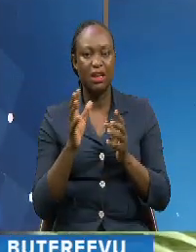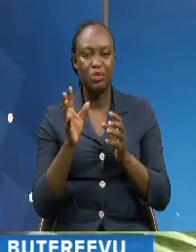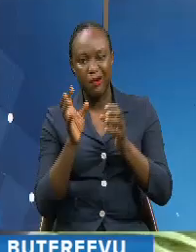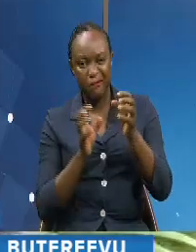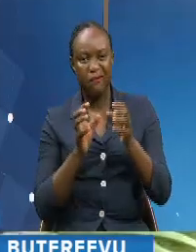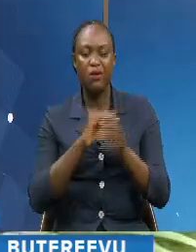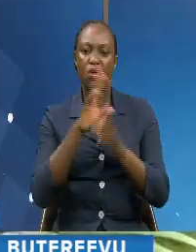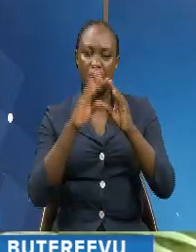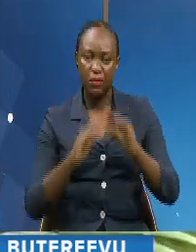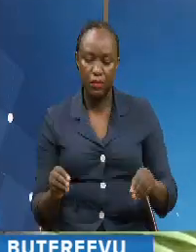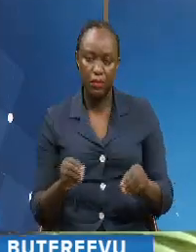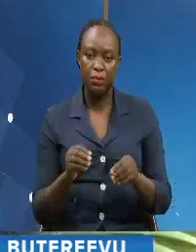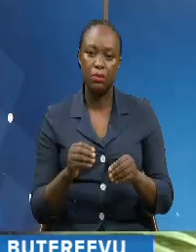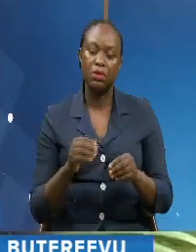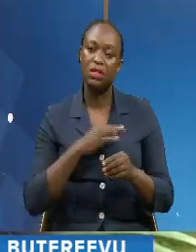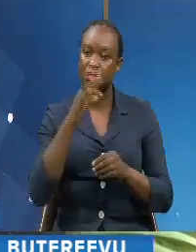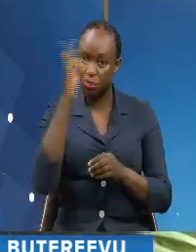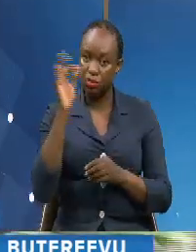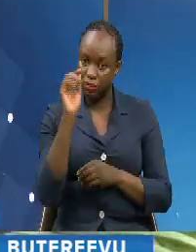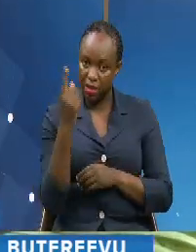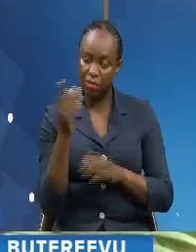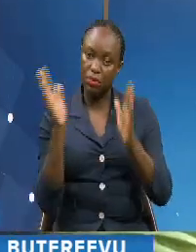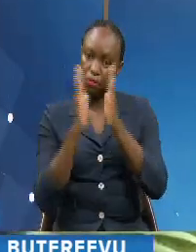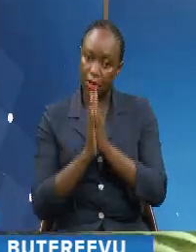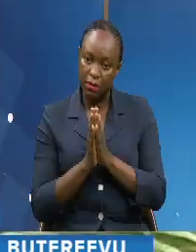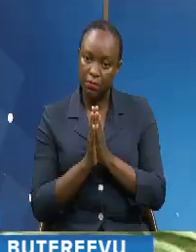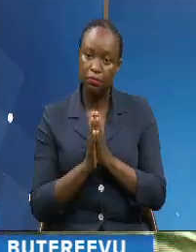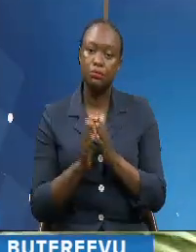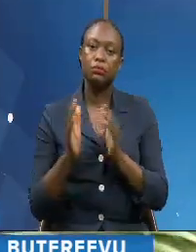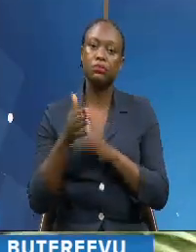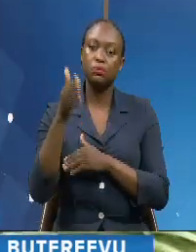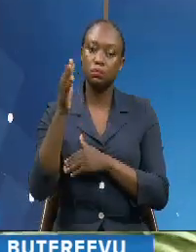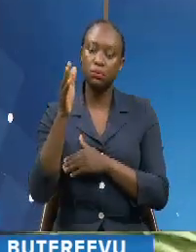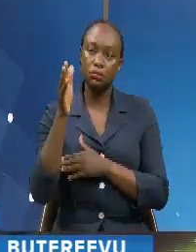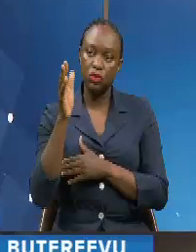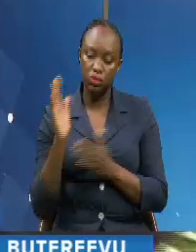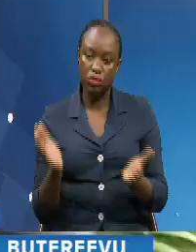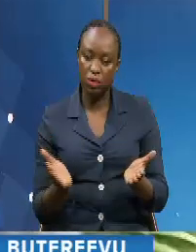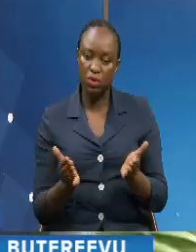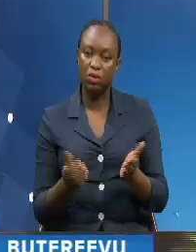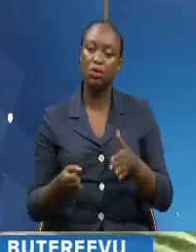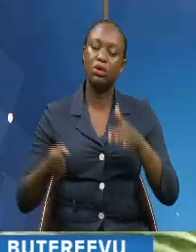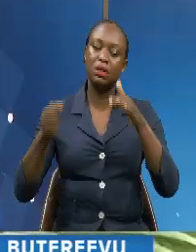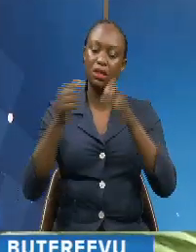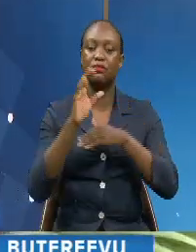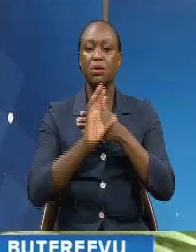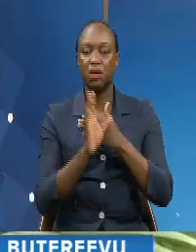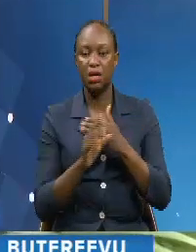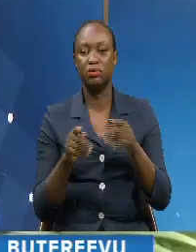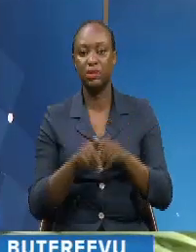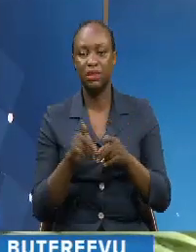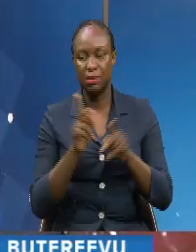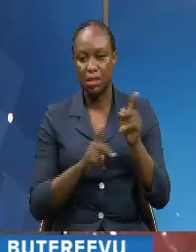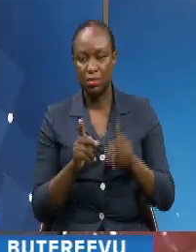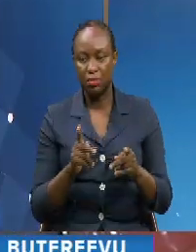It was spiritual first. Kyali kya mwoyo tusabe Katonda ayimuse eggwanga n'ekkanisa amakanisa g'ebiwempe gaggweewo mu ggwanga ndowoozera